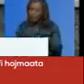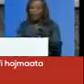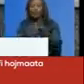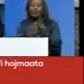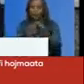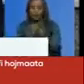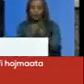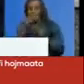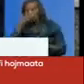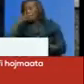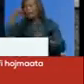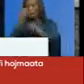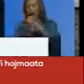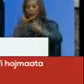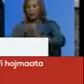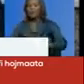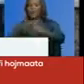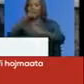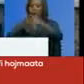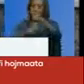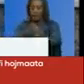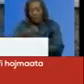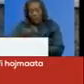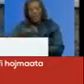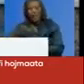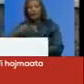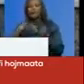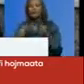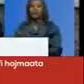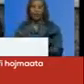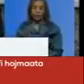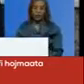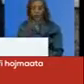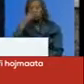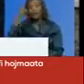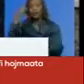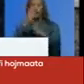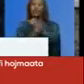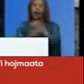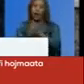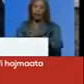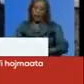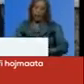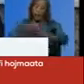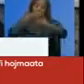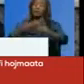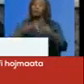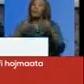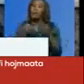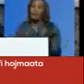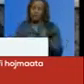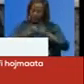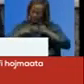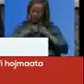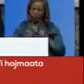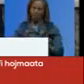የጀመርነውን የተሻለች ሀገር የመገንባት ሂደት ማፋጠን እንችላለን። የተሻለች ሀገር መገንባት የሚያስችል